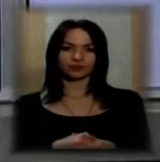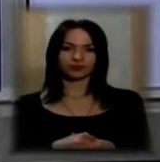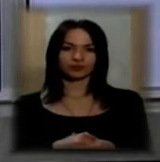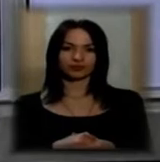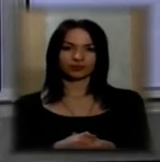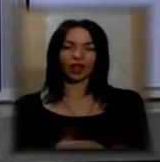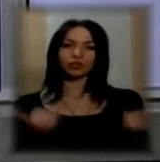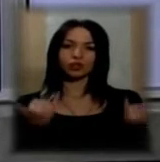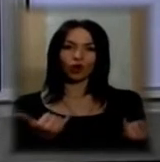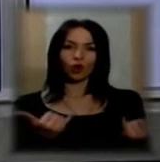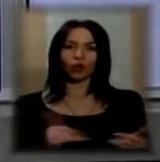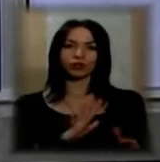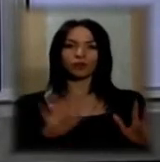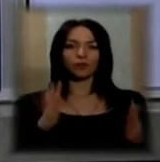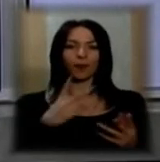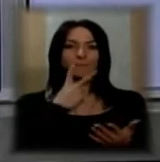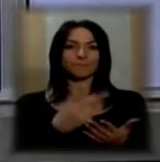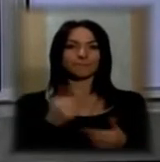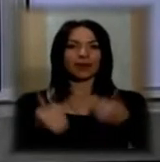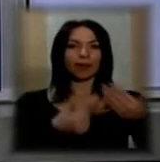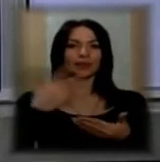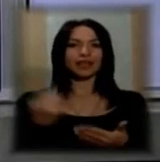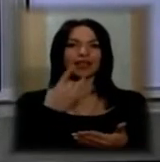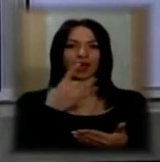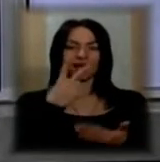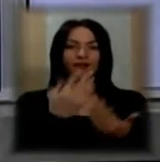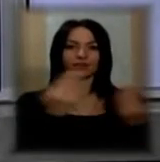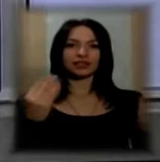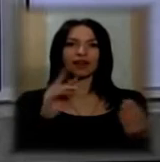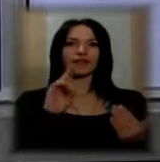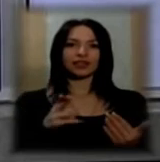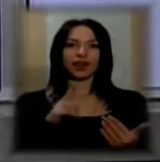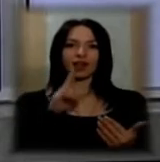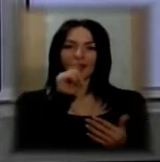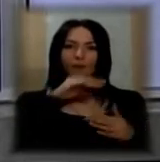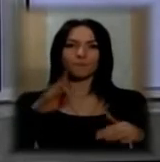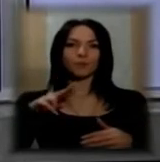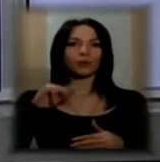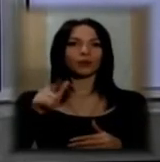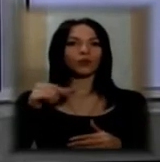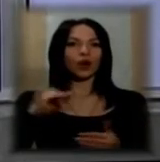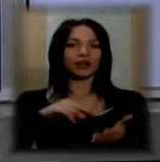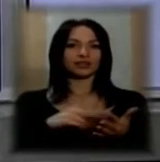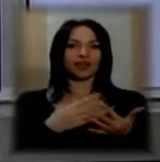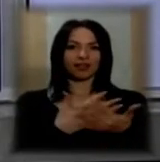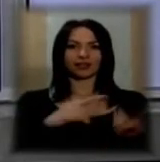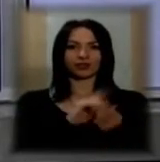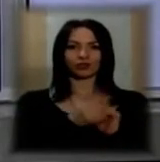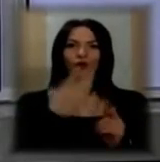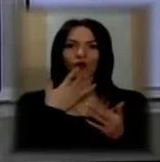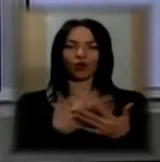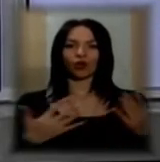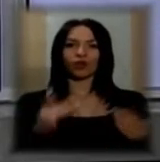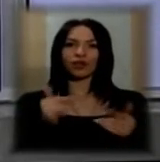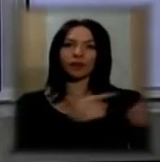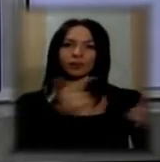Сьогодні відбулась прем'єра вистави «Як папуги стали різнокольоровими». Підготували її актори інклюзивного театру. Звичайна роль –